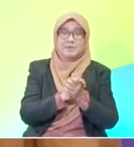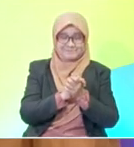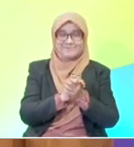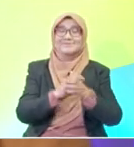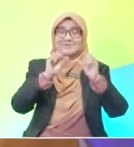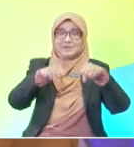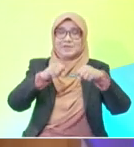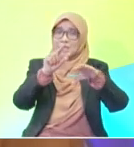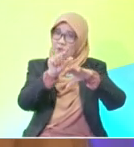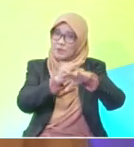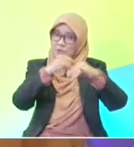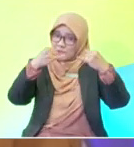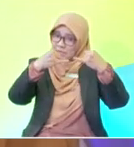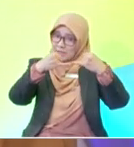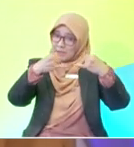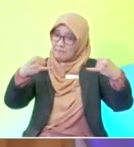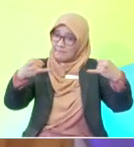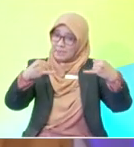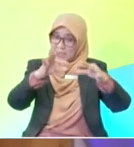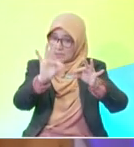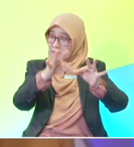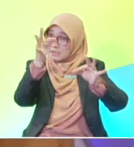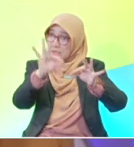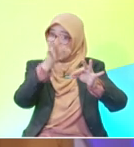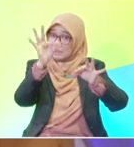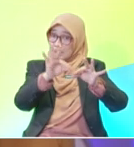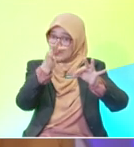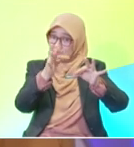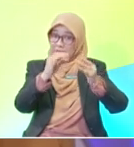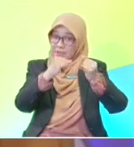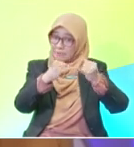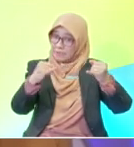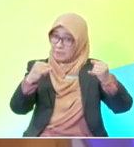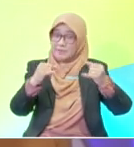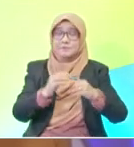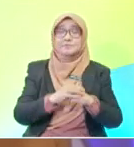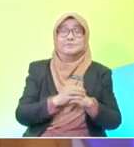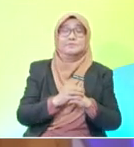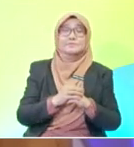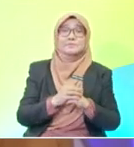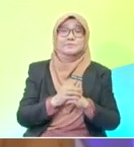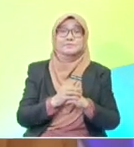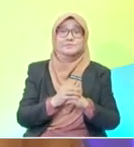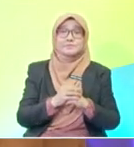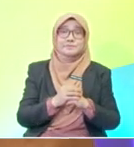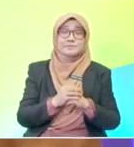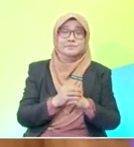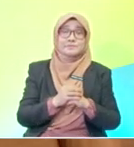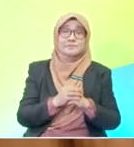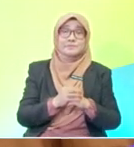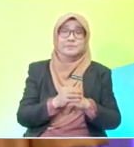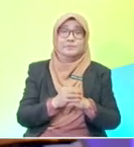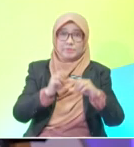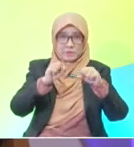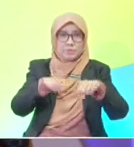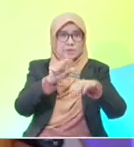Ya, benang. Okey, kita boleh gunakan benang untuk hasilkan kemasan ataupun hiasan. Kalau kita guna tali rafia